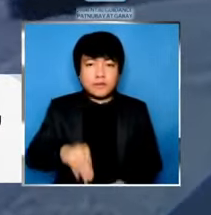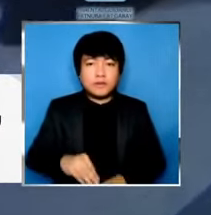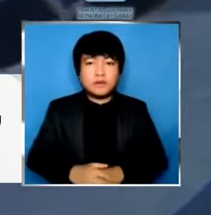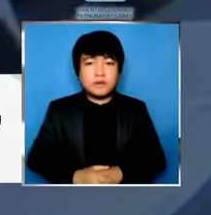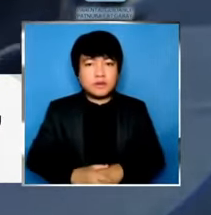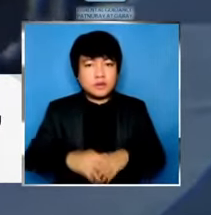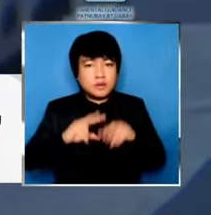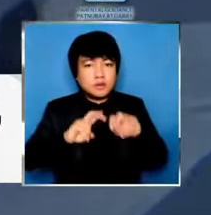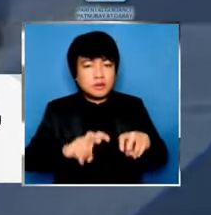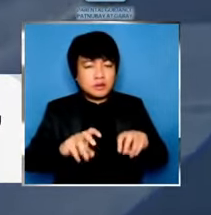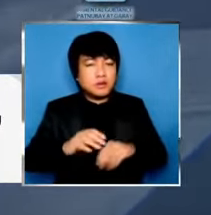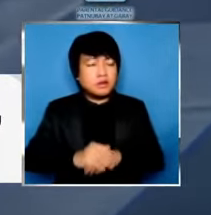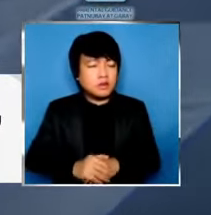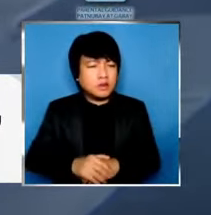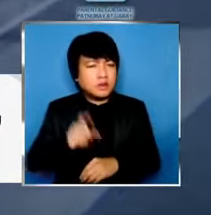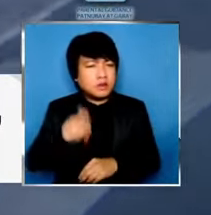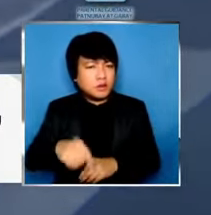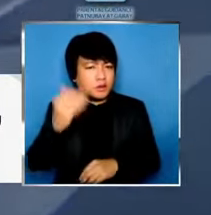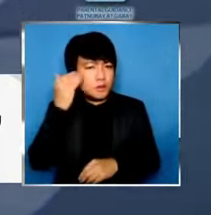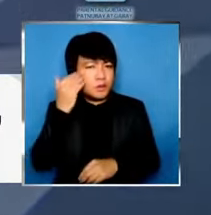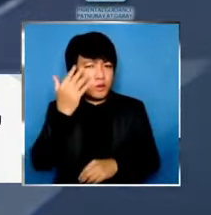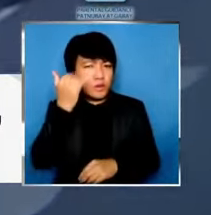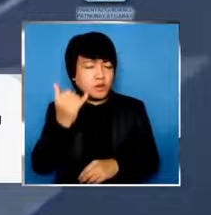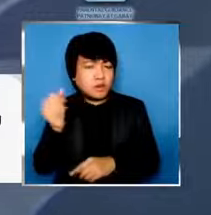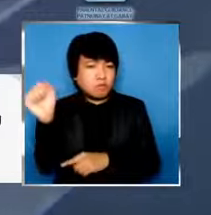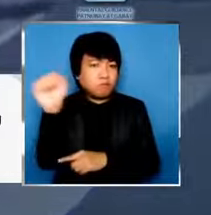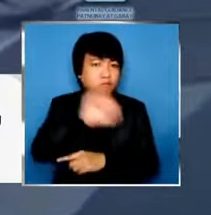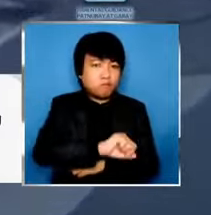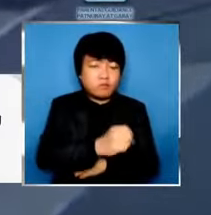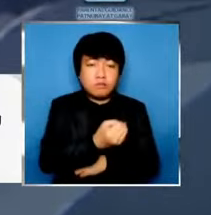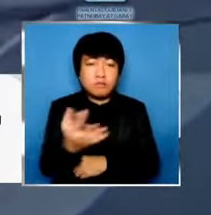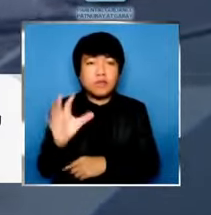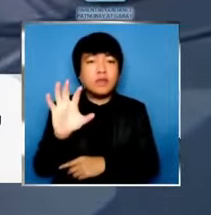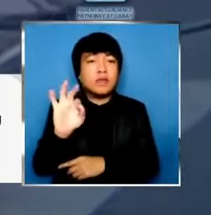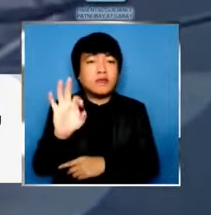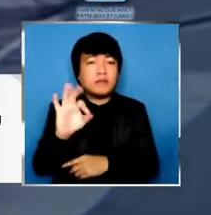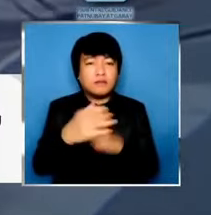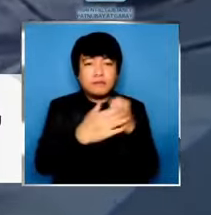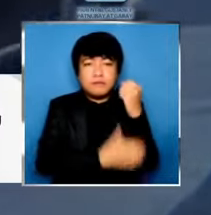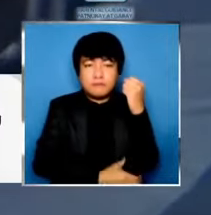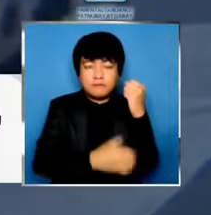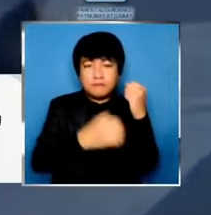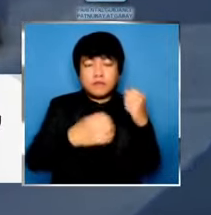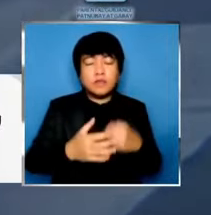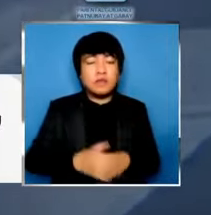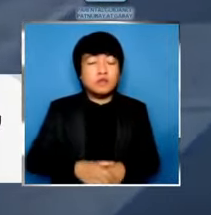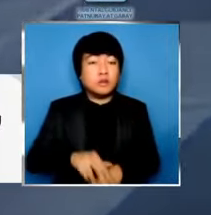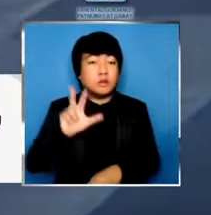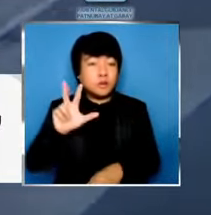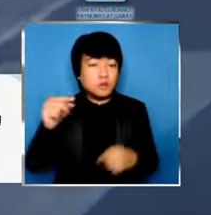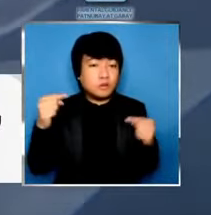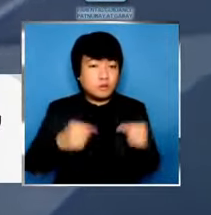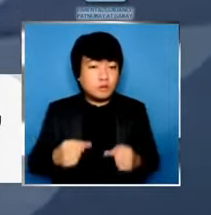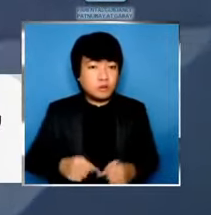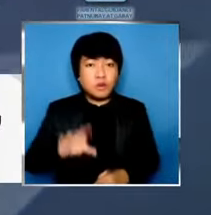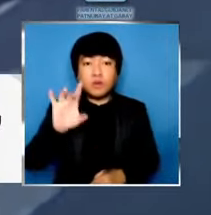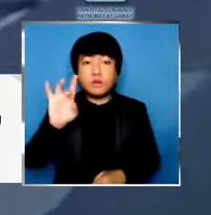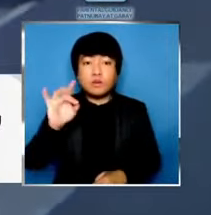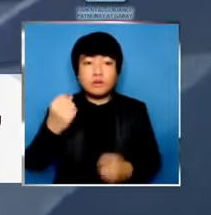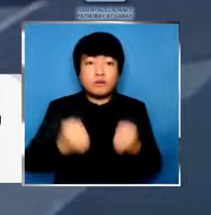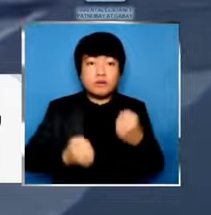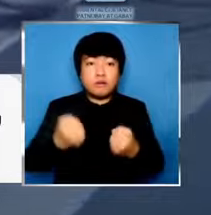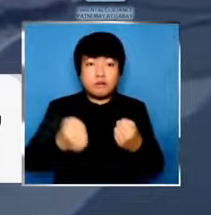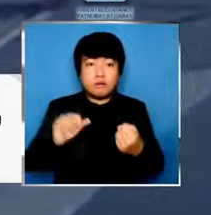LGU para alamin ang dahilan ng pagtumba ng siyam na poste. Tatlo ang sugatan at walong sasakyan ang nabagsakan. Magdamag na nagsagawa ng